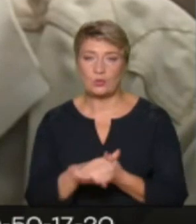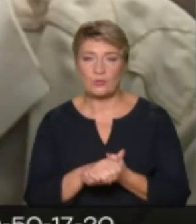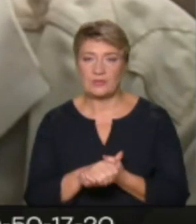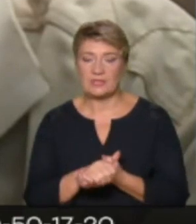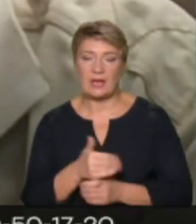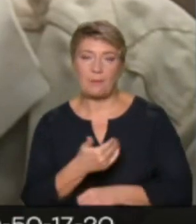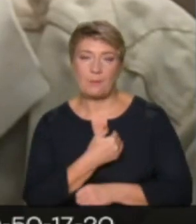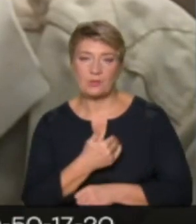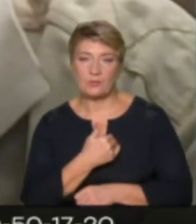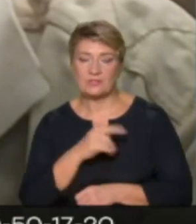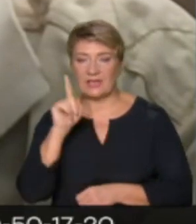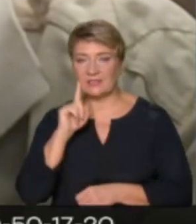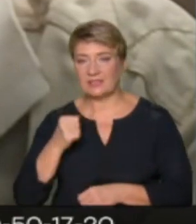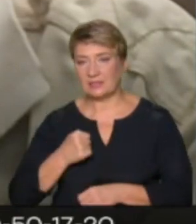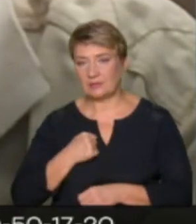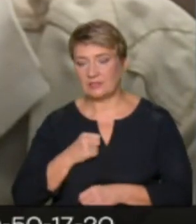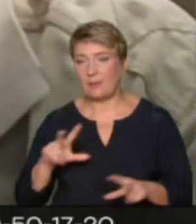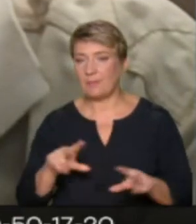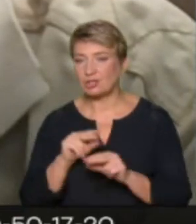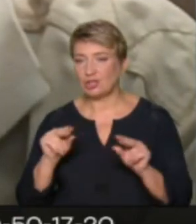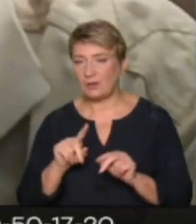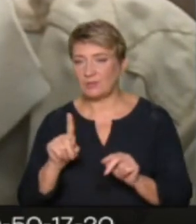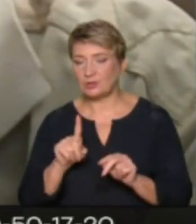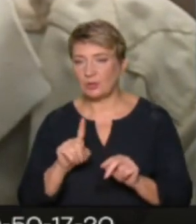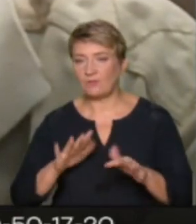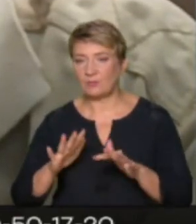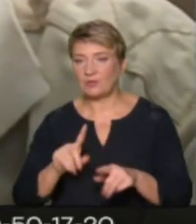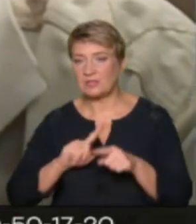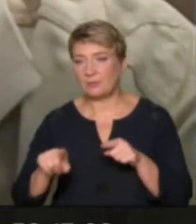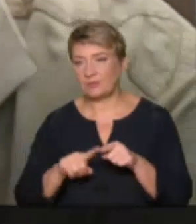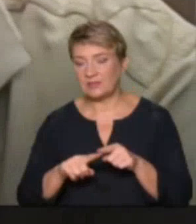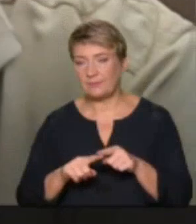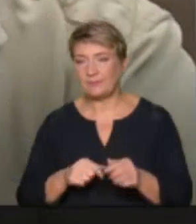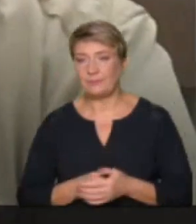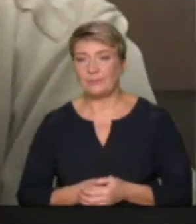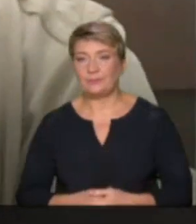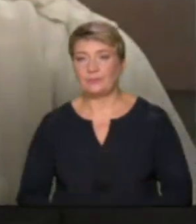ізраїльської армії. Ми тільки бажаємо, аби все це відбулося якомога швидше. Цвій Зільбер, ізраїльський журналіст. Дякую.